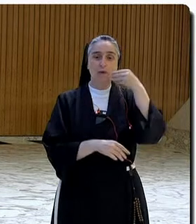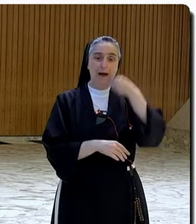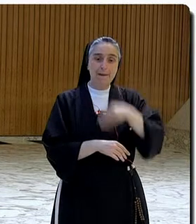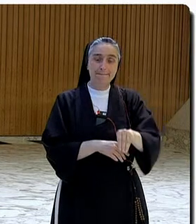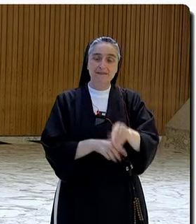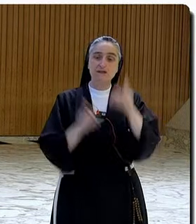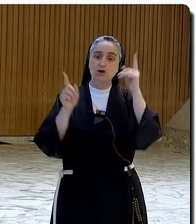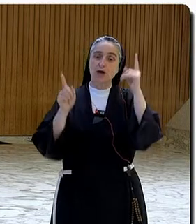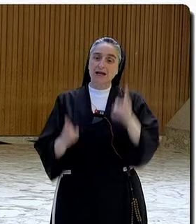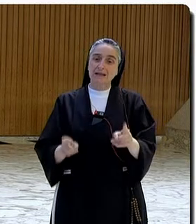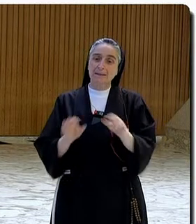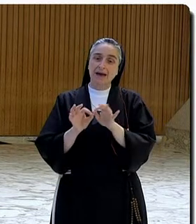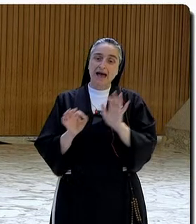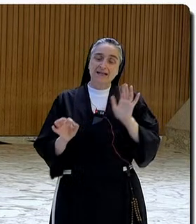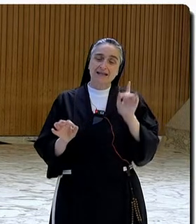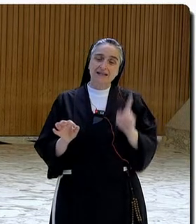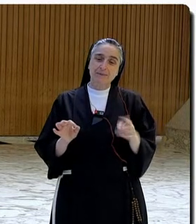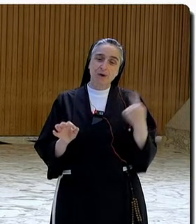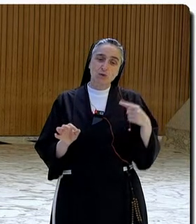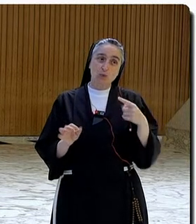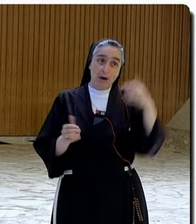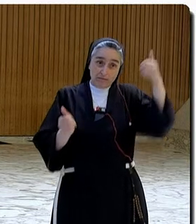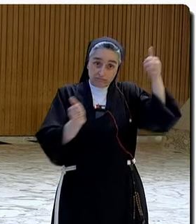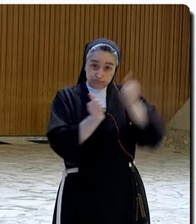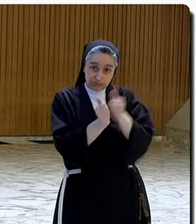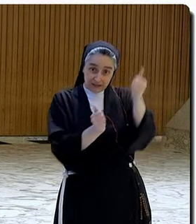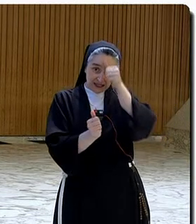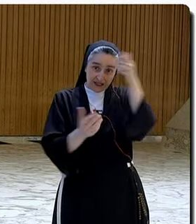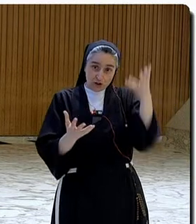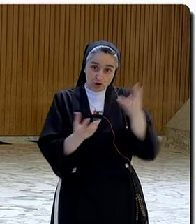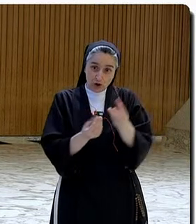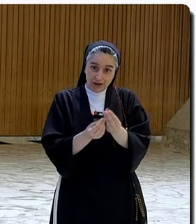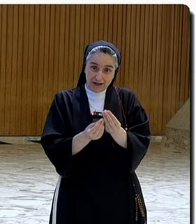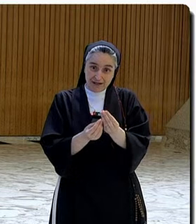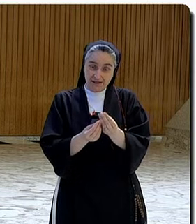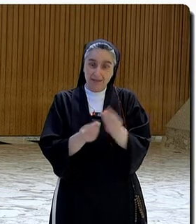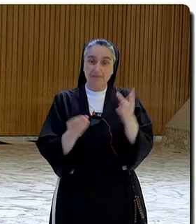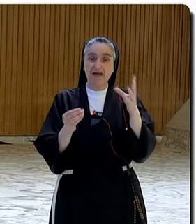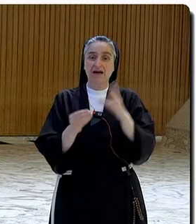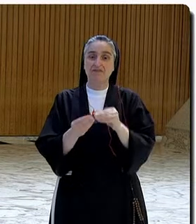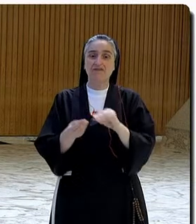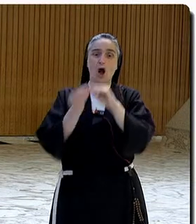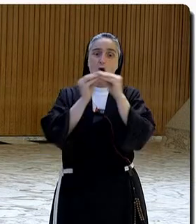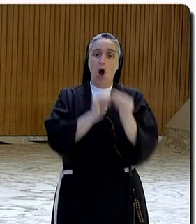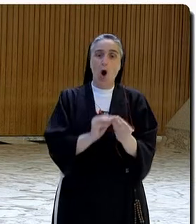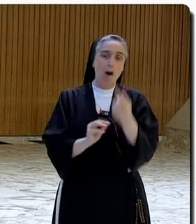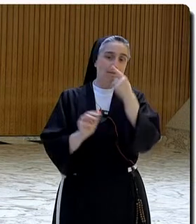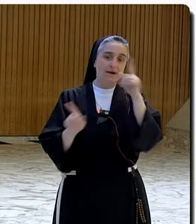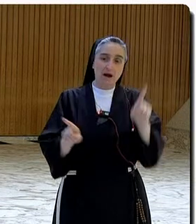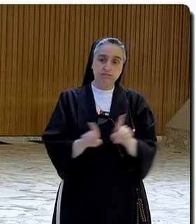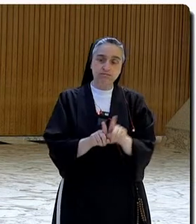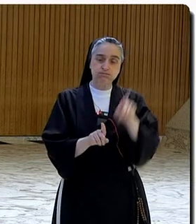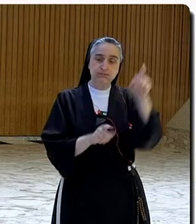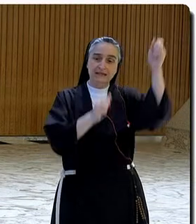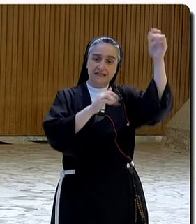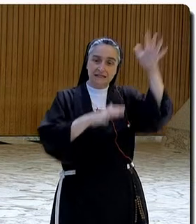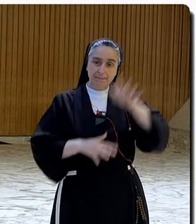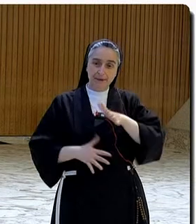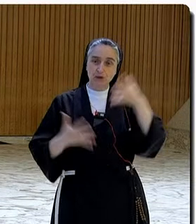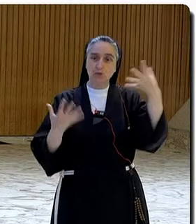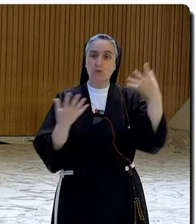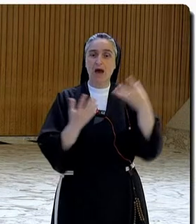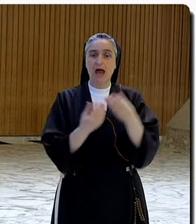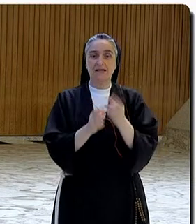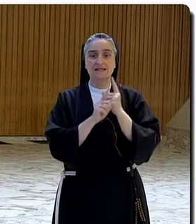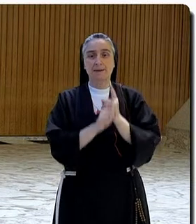nella misura in cui, associata a Cristo, compie ogni opera in conformità spirituale e concreta alla carità